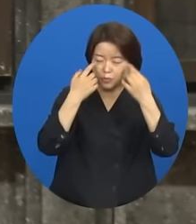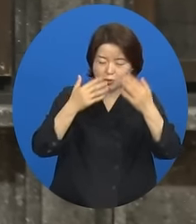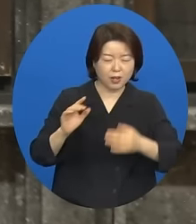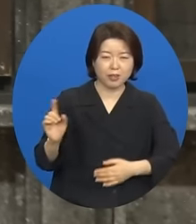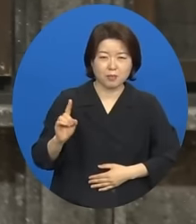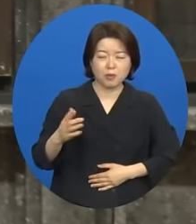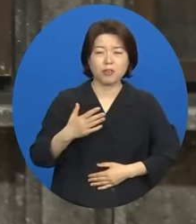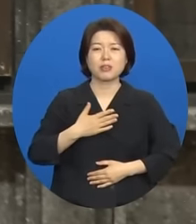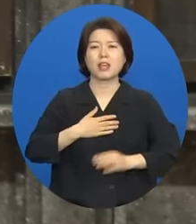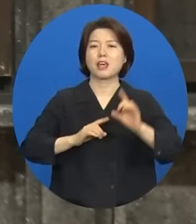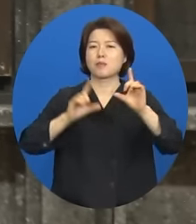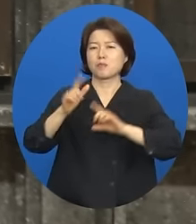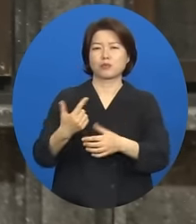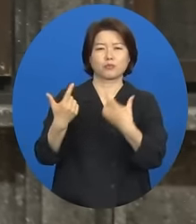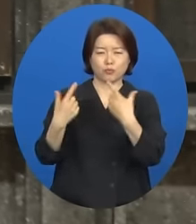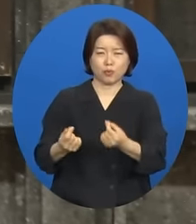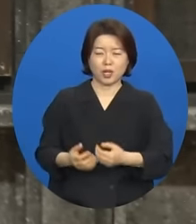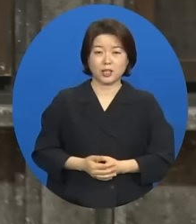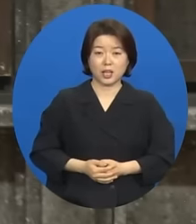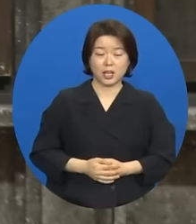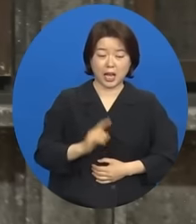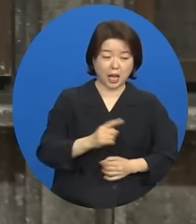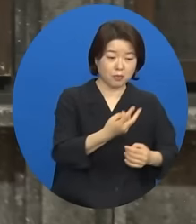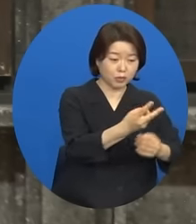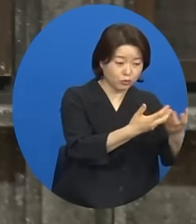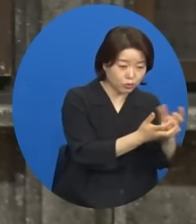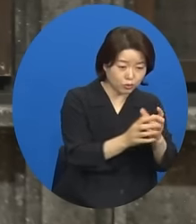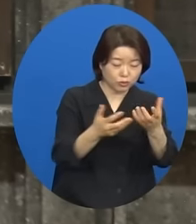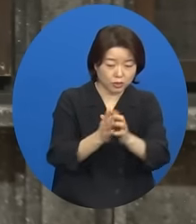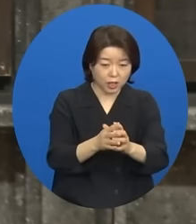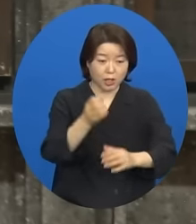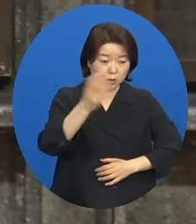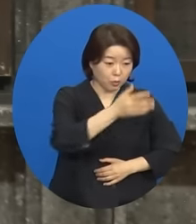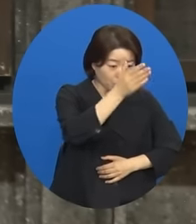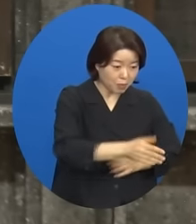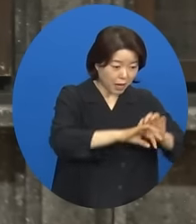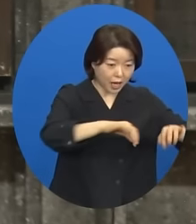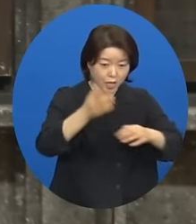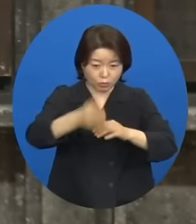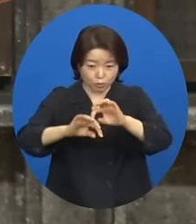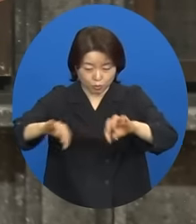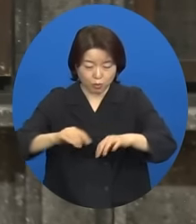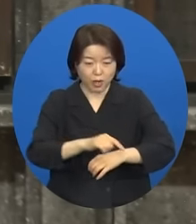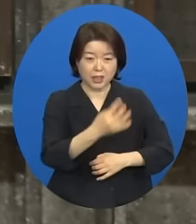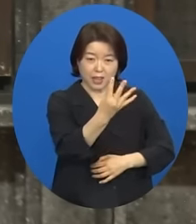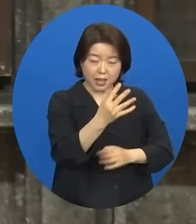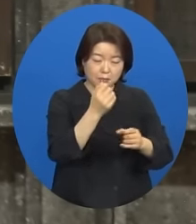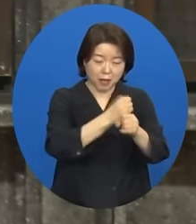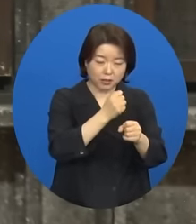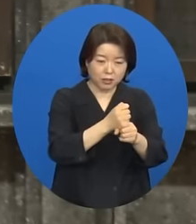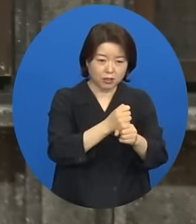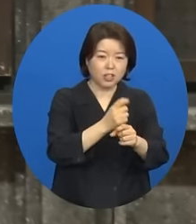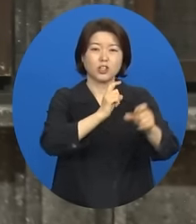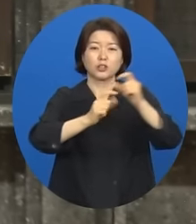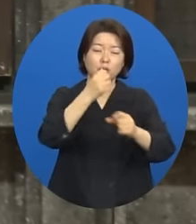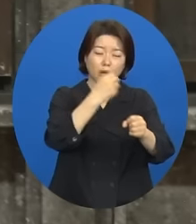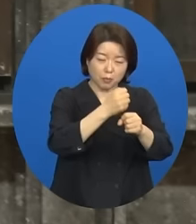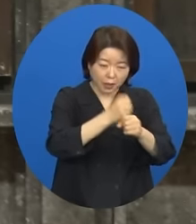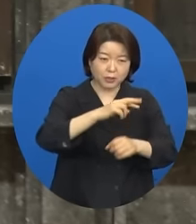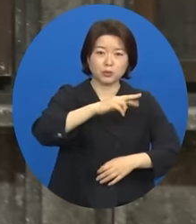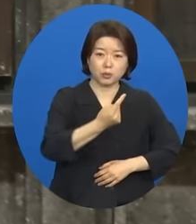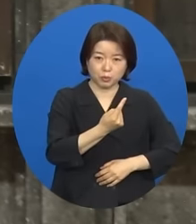우리의 모습이라는 거예요. 아무리 두 대를 또 나누어서 네 대를 만들고 수많은 대를 만들어도 여러분 그